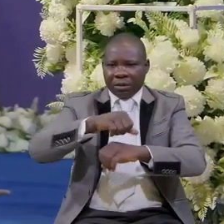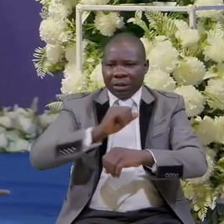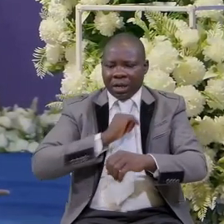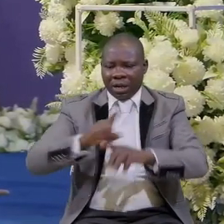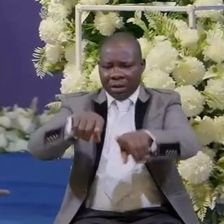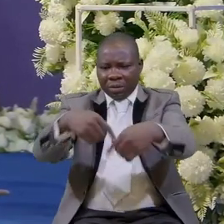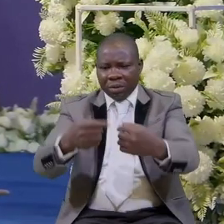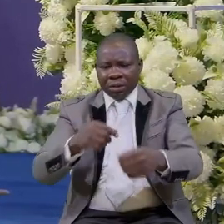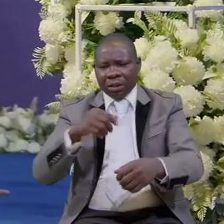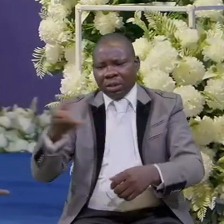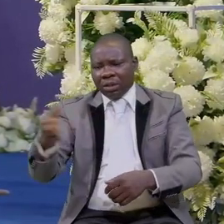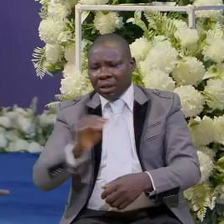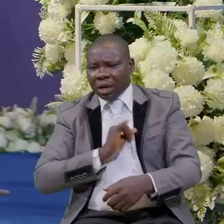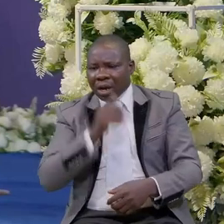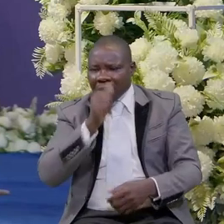dit,